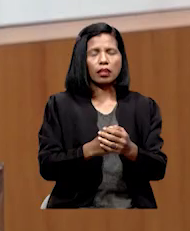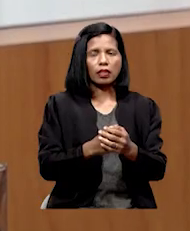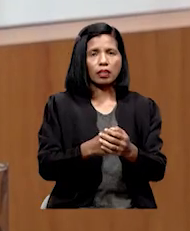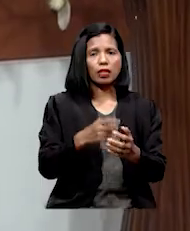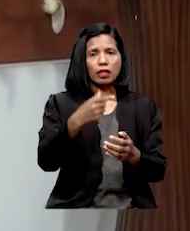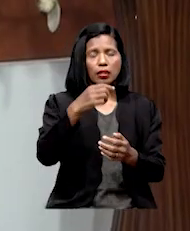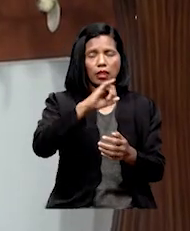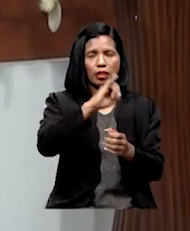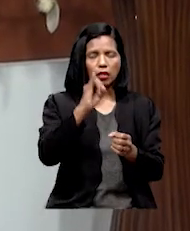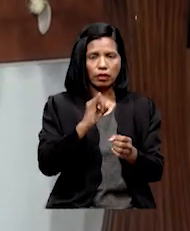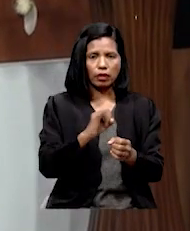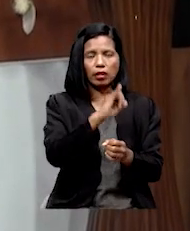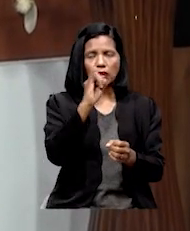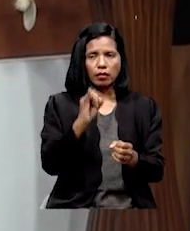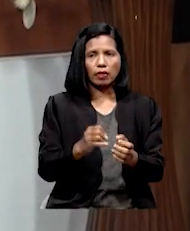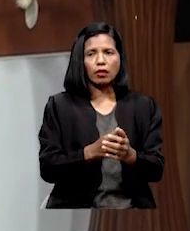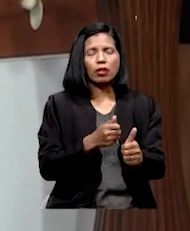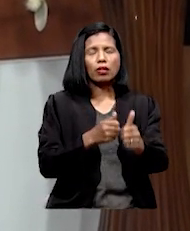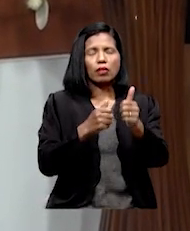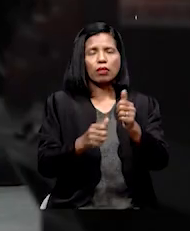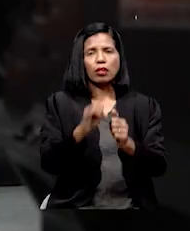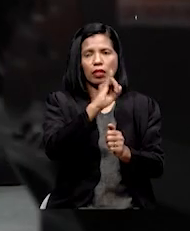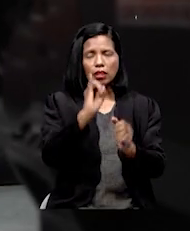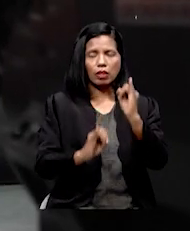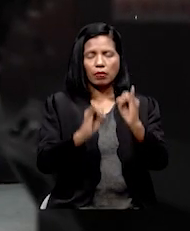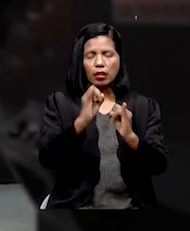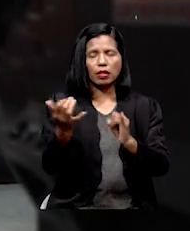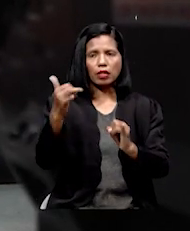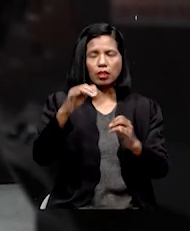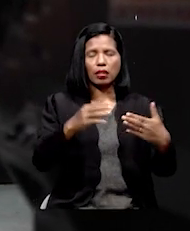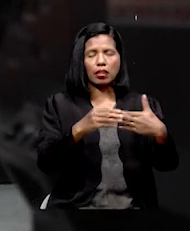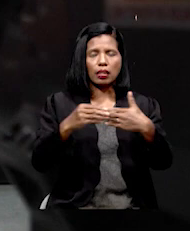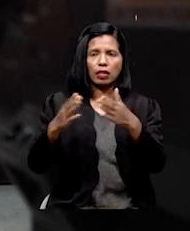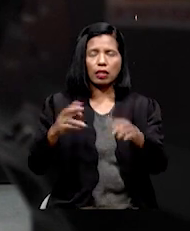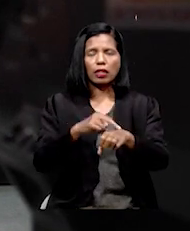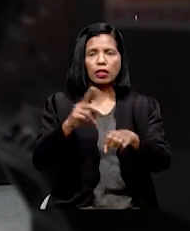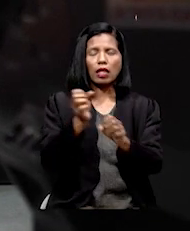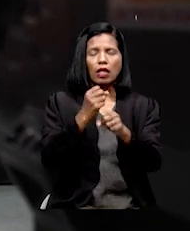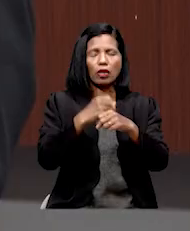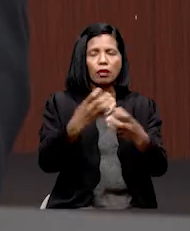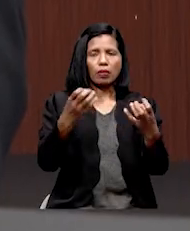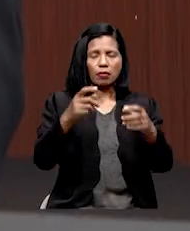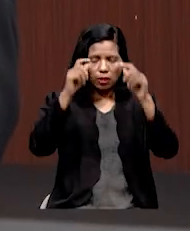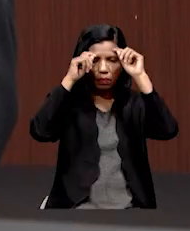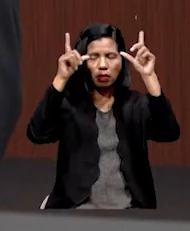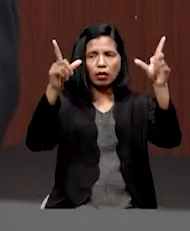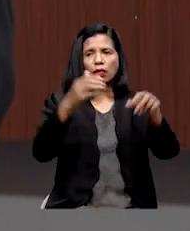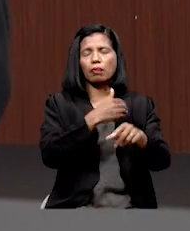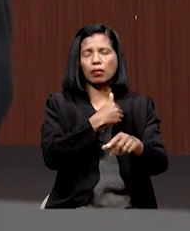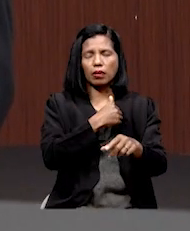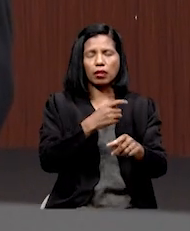ne. Tuir candidato Presidente da República Independente Sira durante ne líder nasional Sira halona buat barak ba Timor-Leste mai besedak